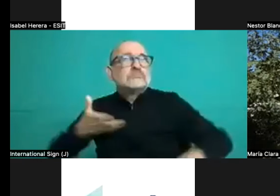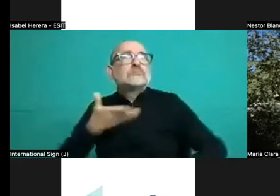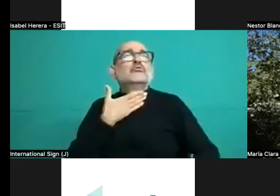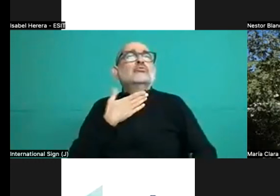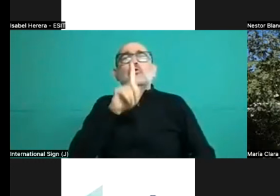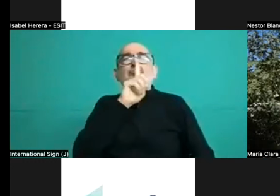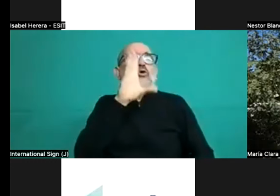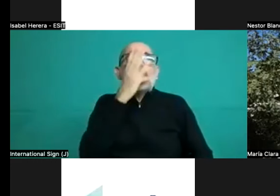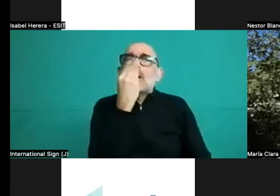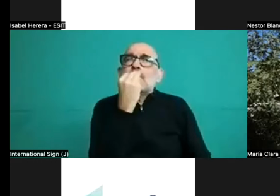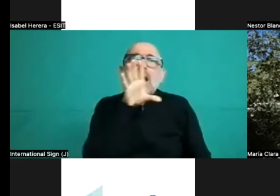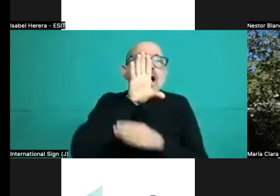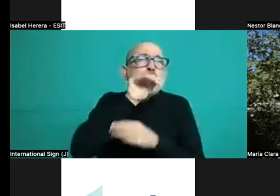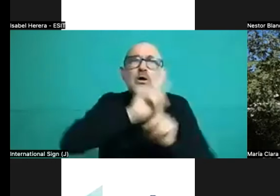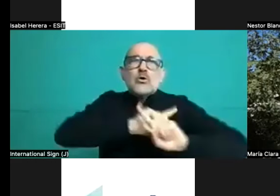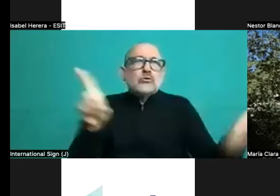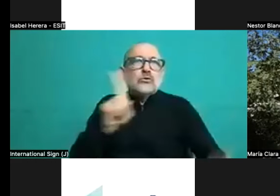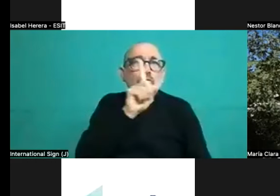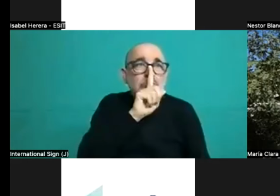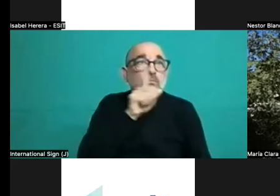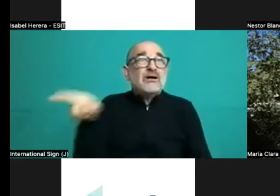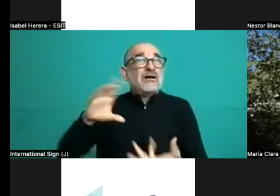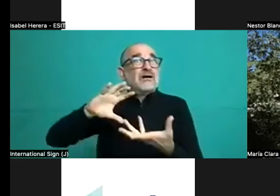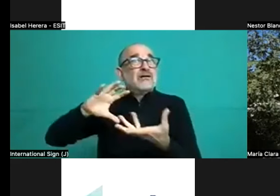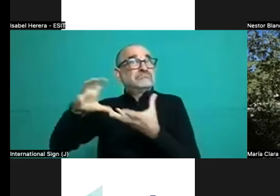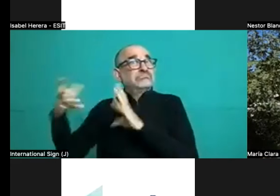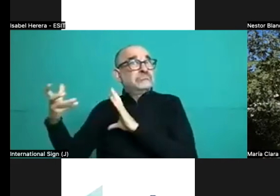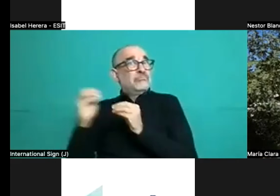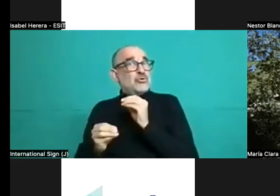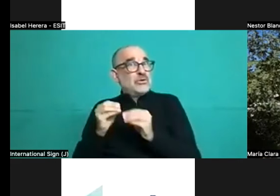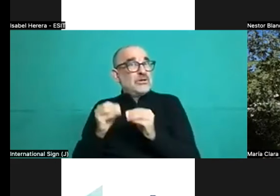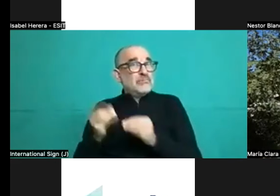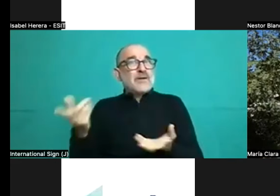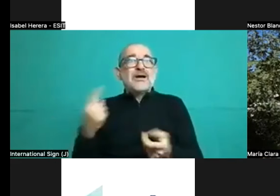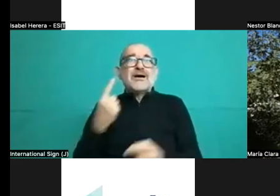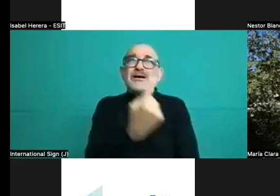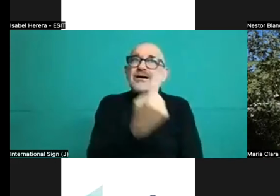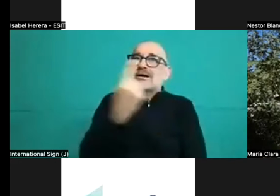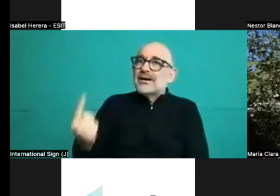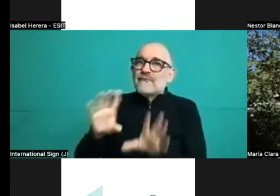peut éviter l'utilisation d'un antibiotique. Par exemple, si on ne sait pas qu'il est